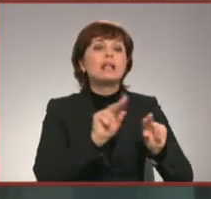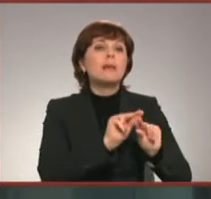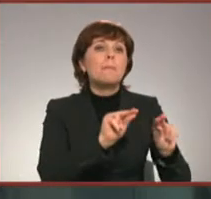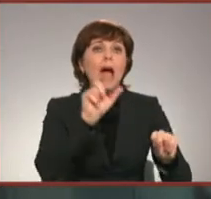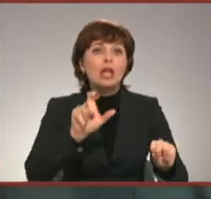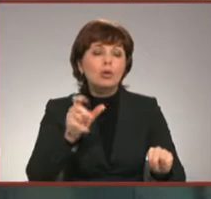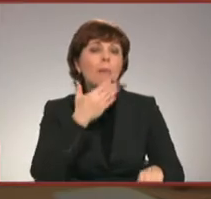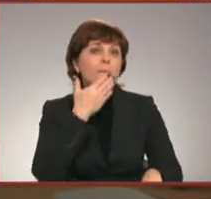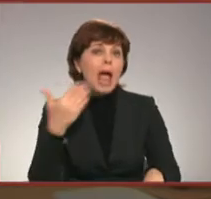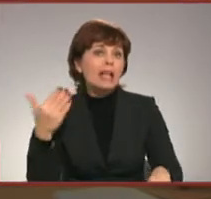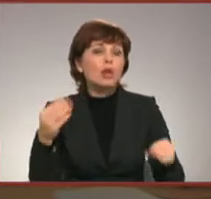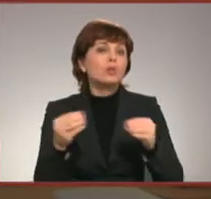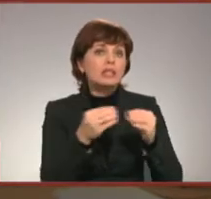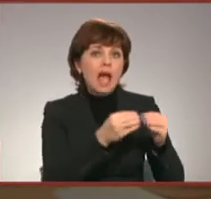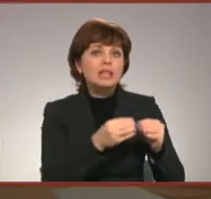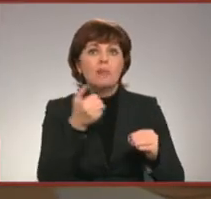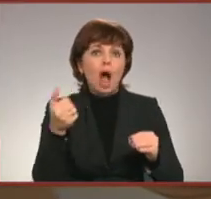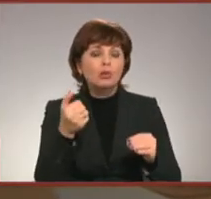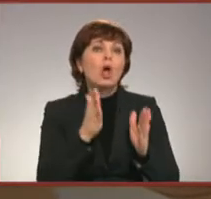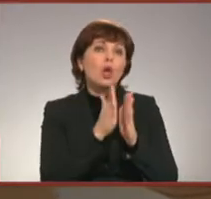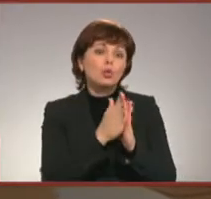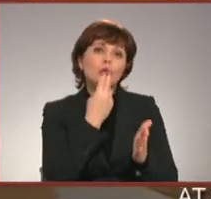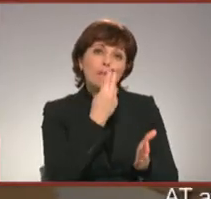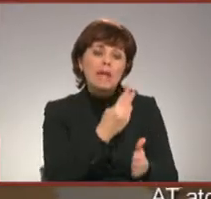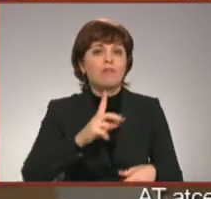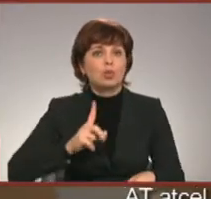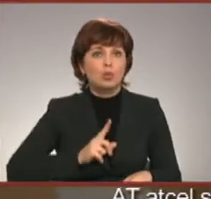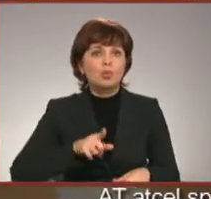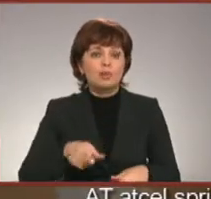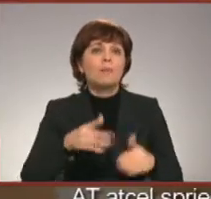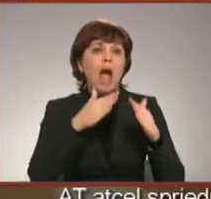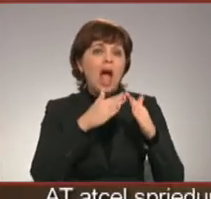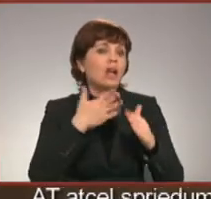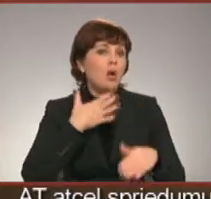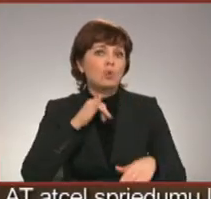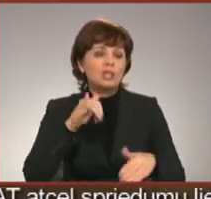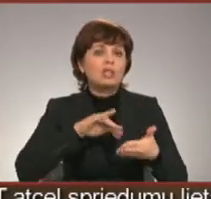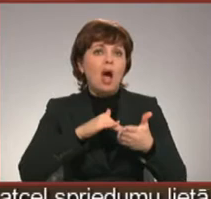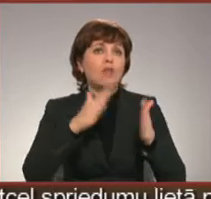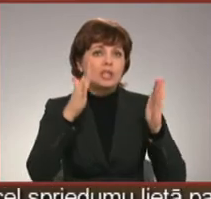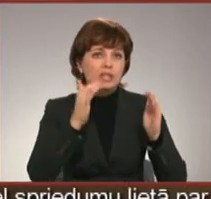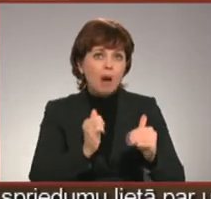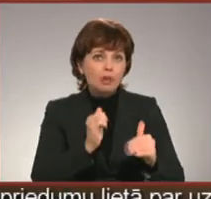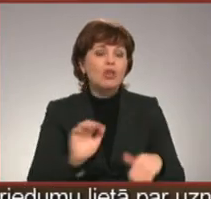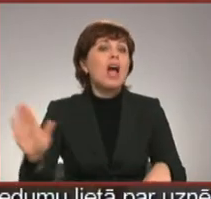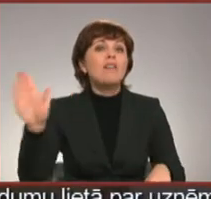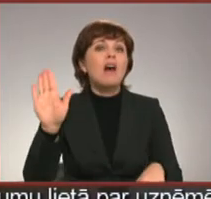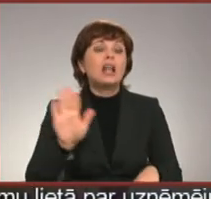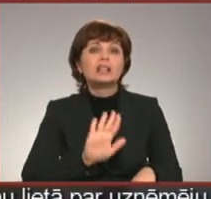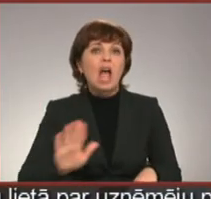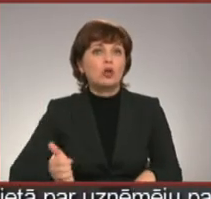pēdējos 10 gadus ir mēģinājuši pievērst uzmanību ēkai, kas ir sabrukšanas stadijā, un kurš īpašnieks ir valsts nekustamie